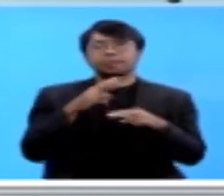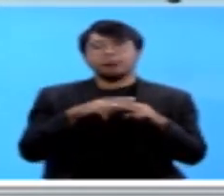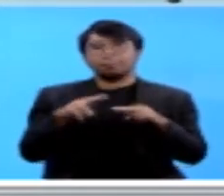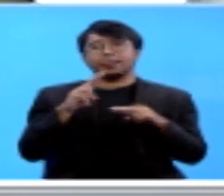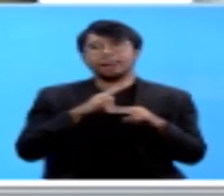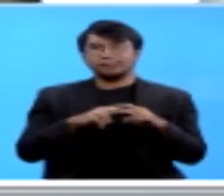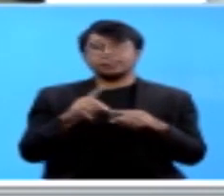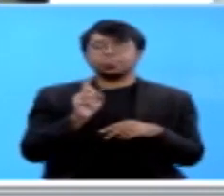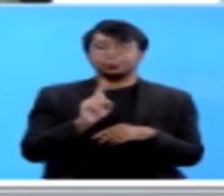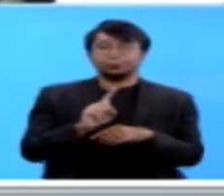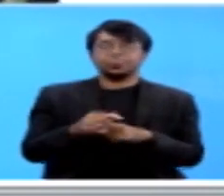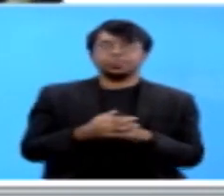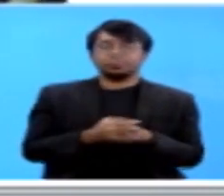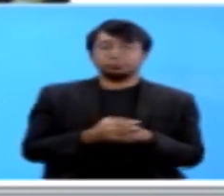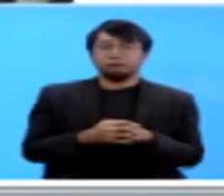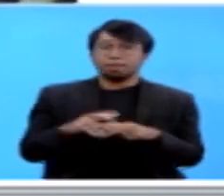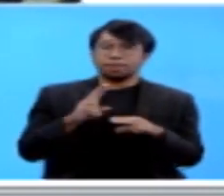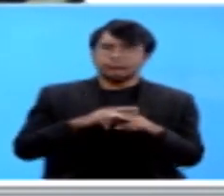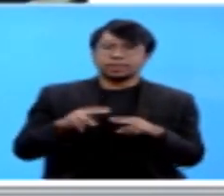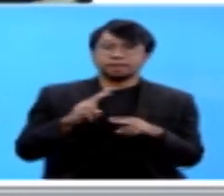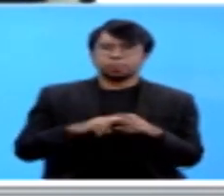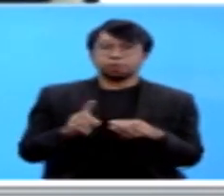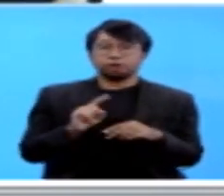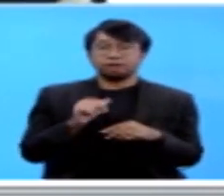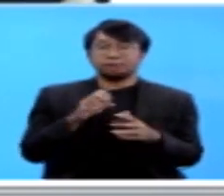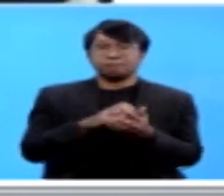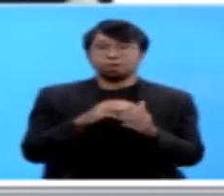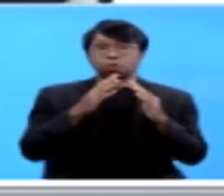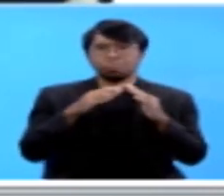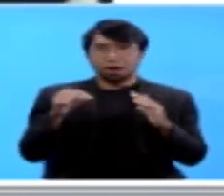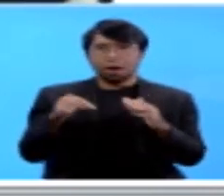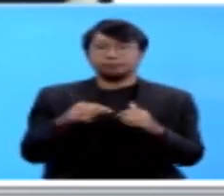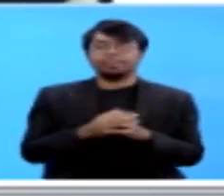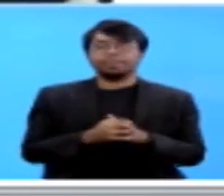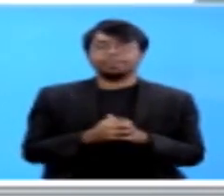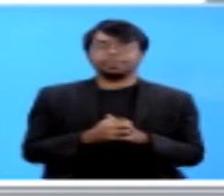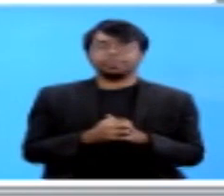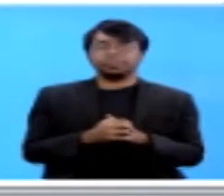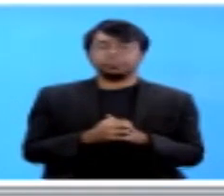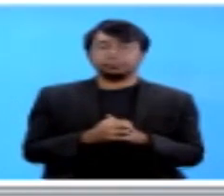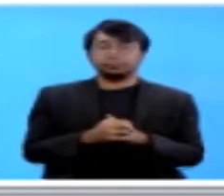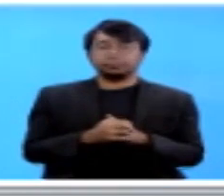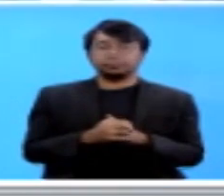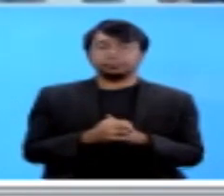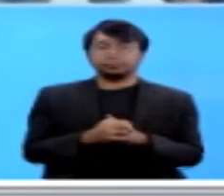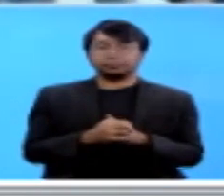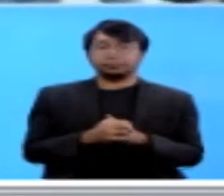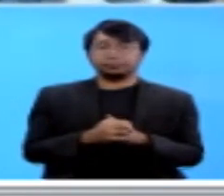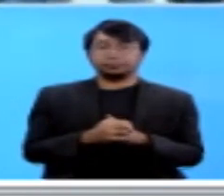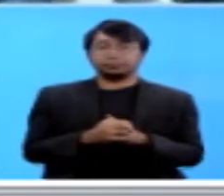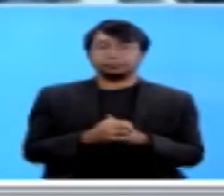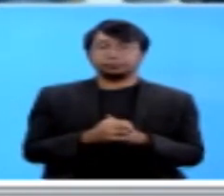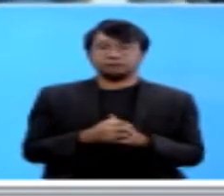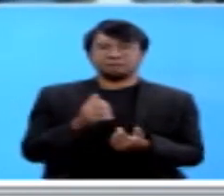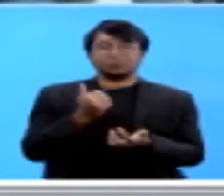program rehabilitasi berarti dia tidak di rumah tapi di sebuah tempat, kemudian dia merehab diri. Nah, sama ini sebenarnya juga bisa dilakukan. Nah, anak ini kata